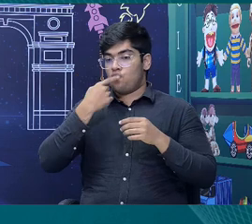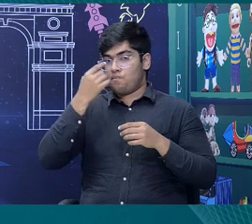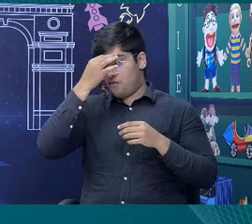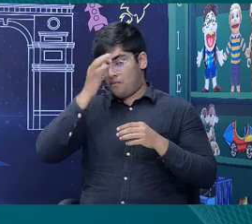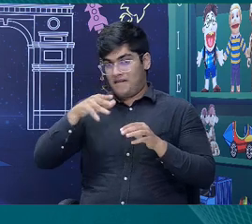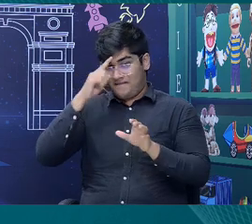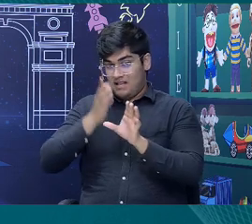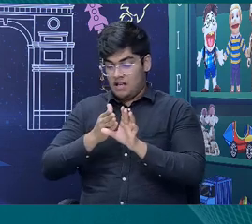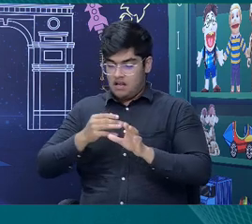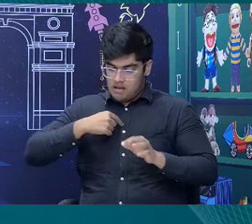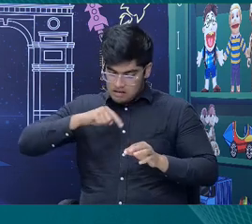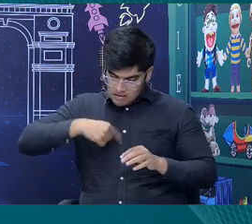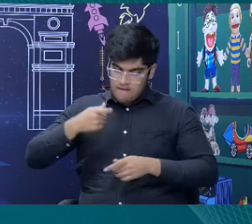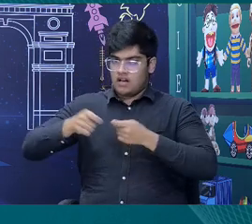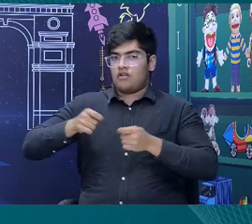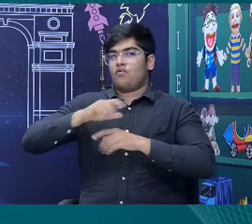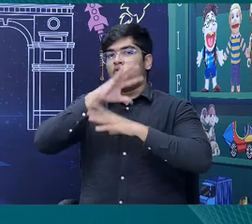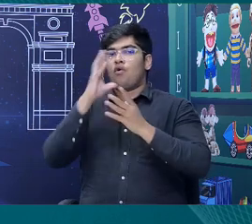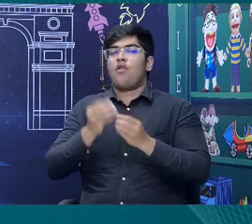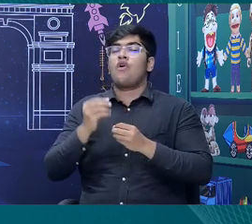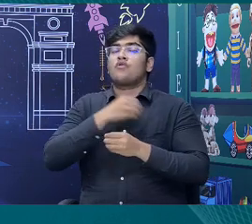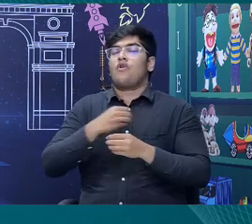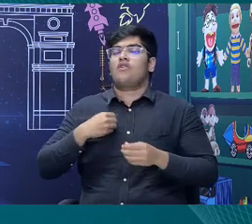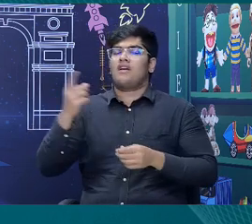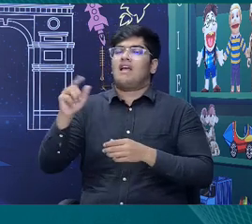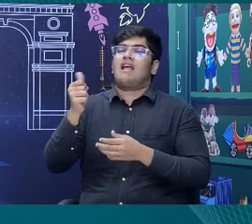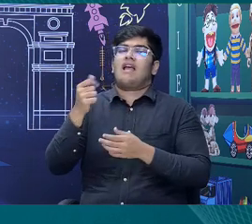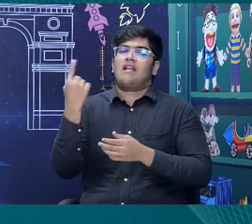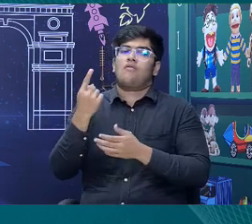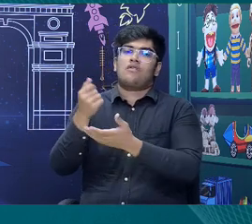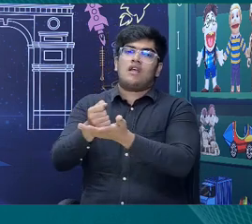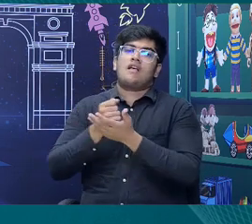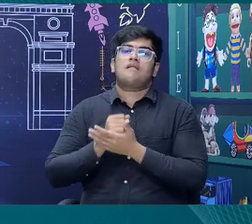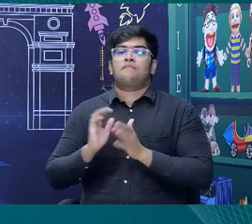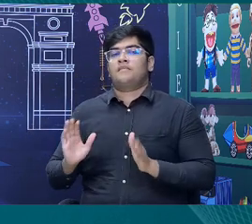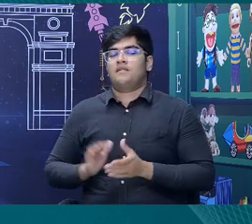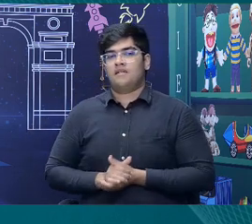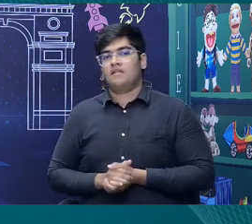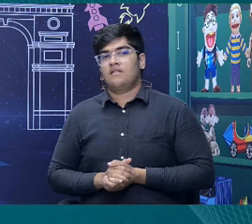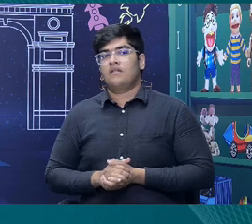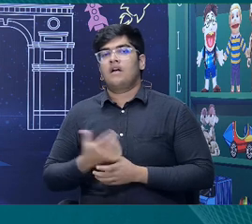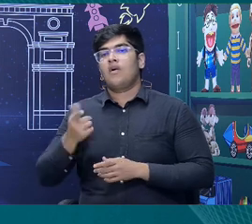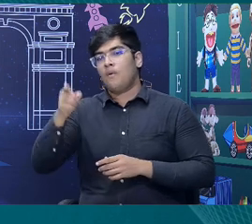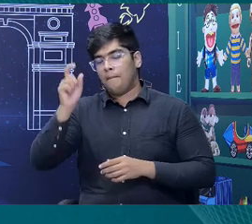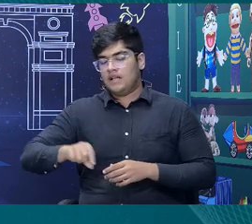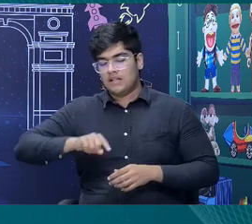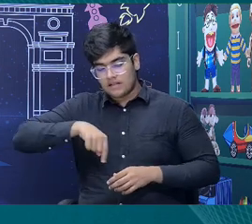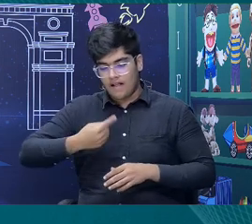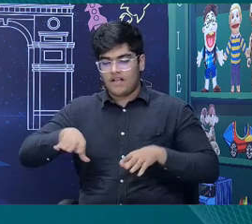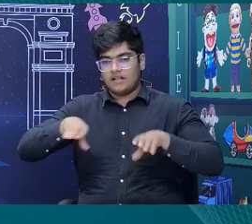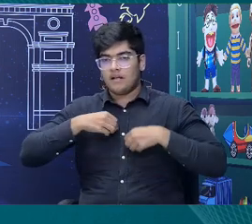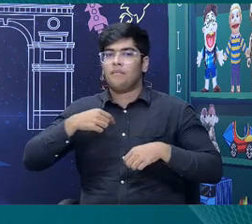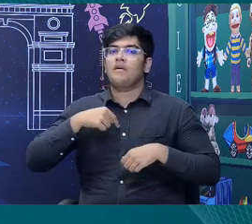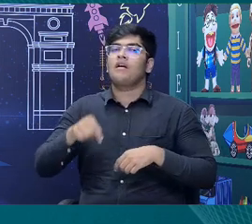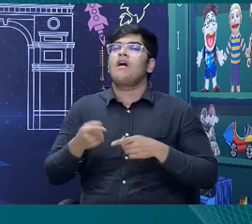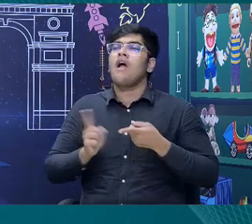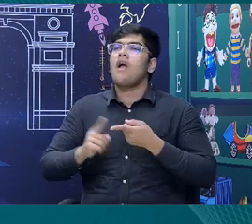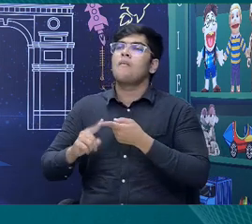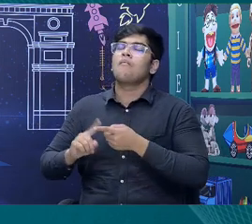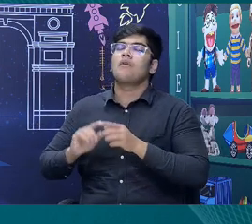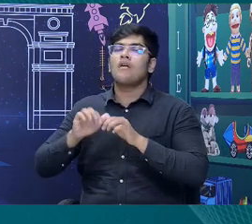है बेसिक रीजन आपके जब अपने आप लाइफ डिसीजंस क्वेश्चन करते हैं कि मैं ऐसा हूं मैं क्यों हूं यह मैं मेरे साथ ऐसा ही क्यों होता